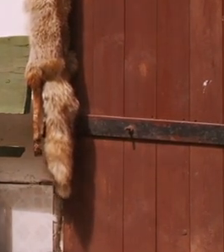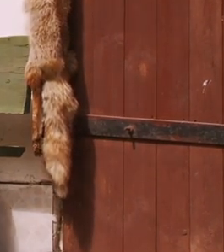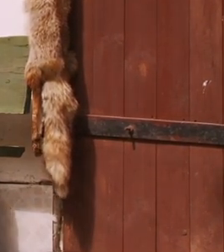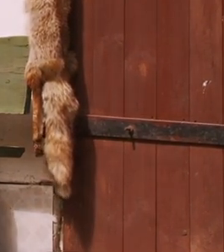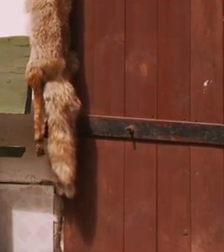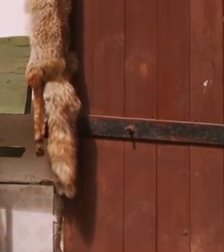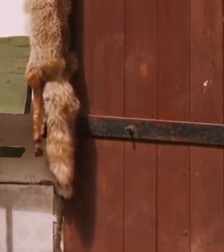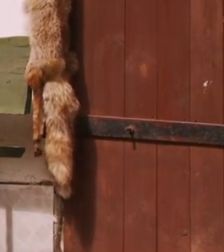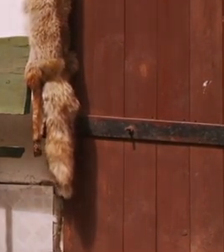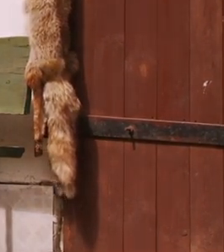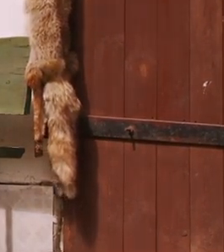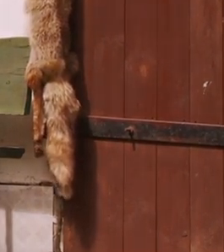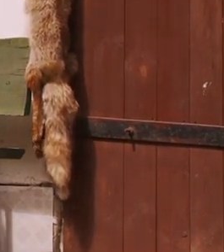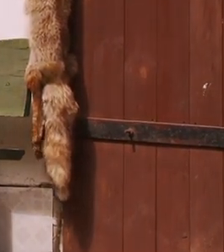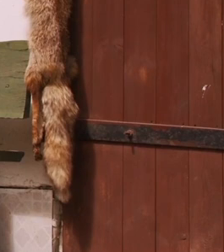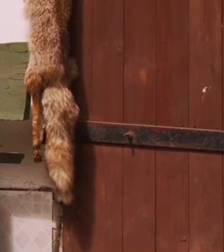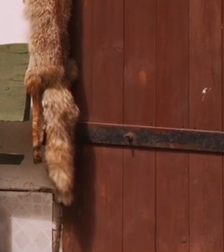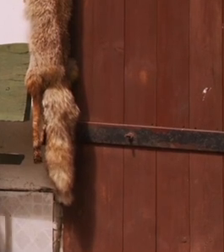Mila ja moja,